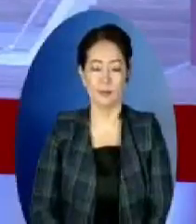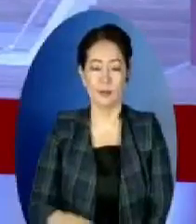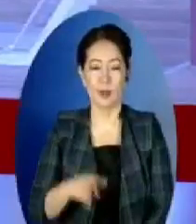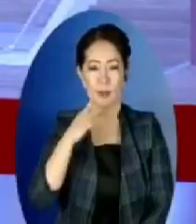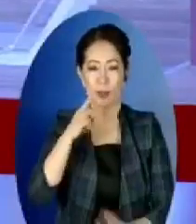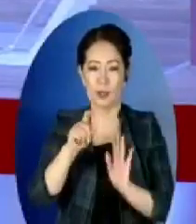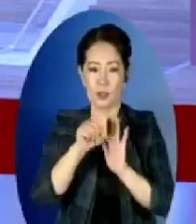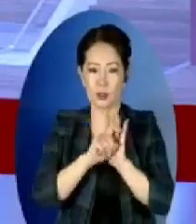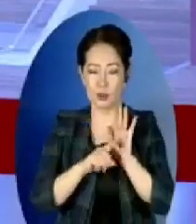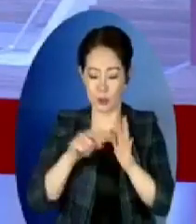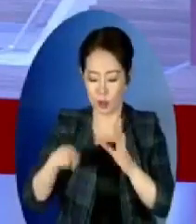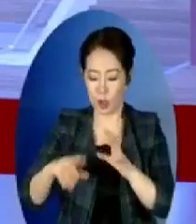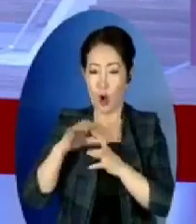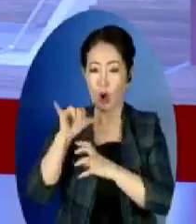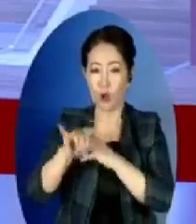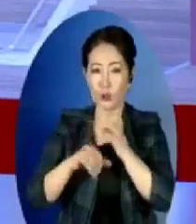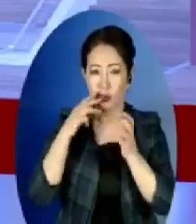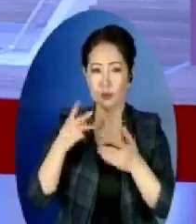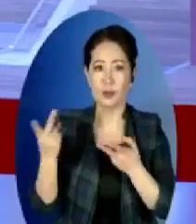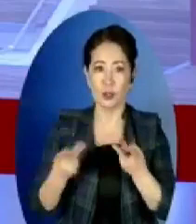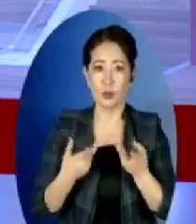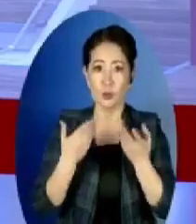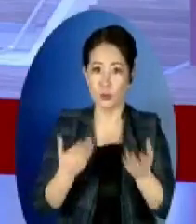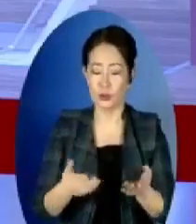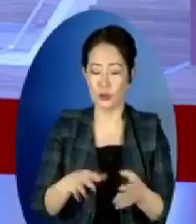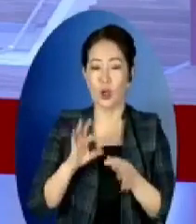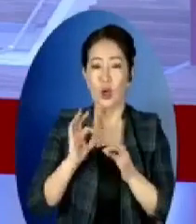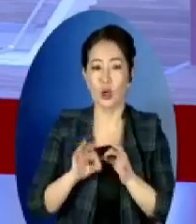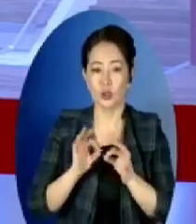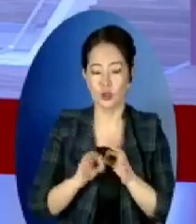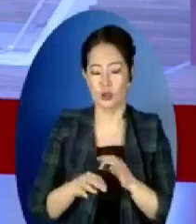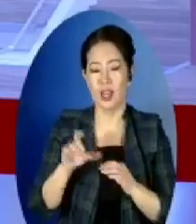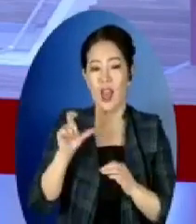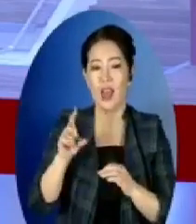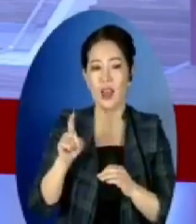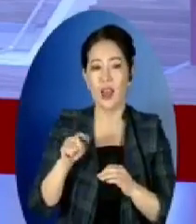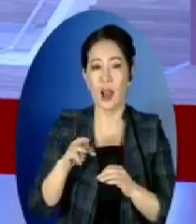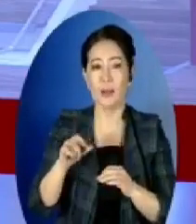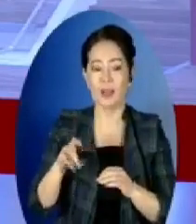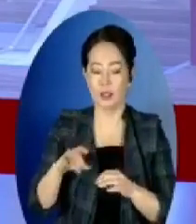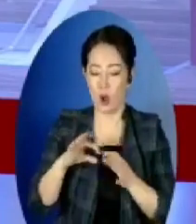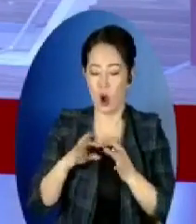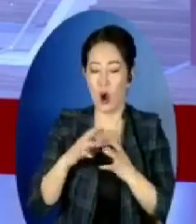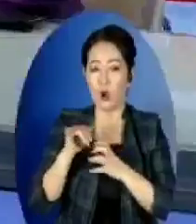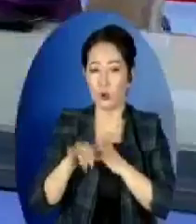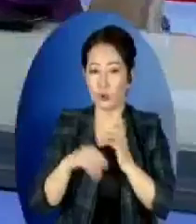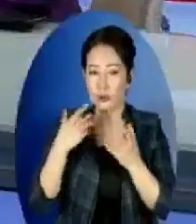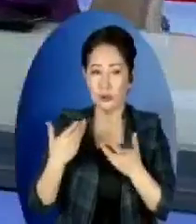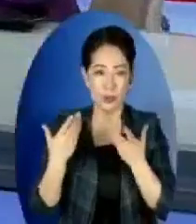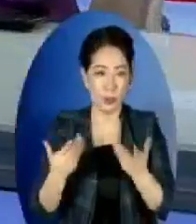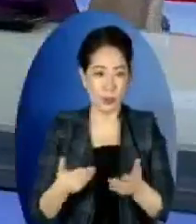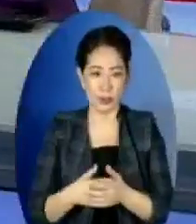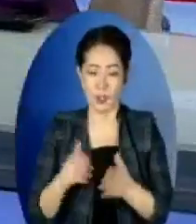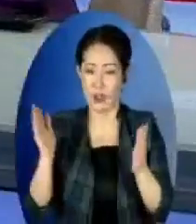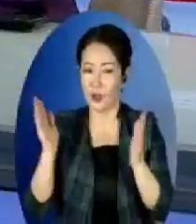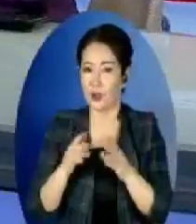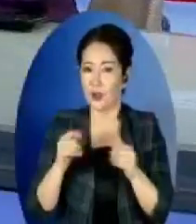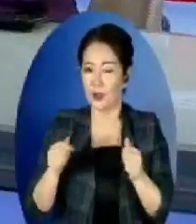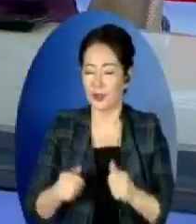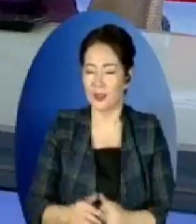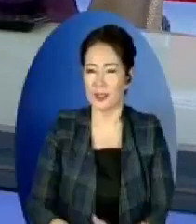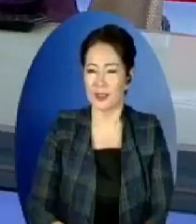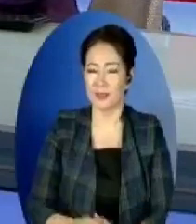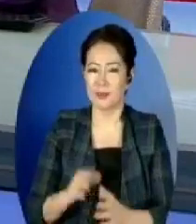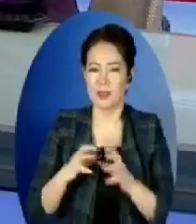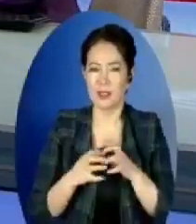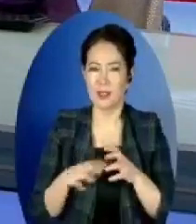Цагт мэдээллийн хөтөлбөр олон улсын мэдээллээрээ та бүхэнд үргэлжлэн өрч байна. Манай орчуулагч редактор Инх Амгуул өнөөдөр олон улсын мэдээллийг хүрэхэд бэлэн болсон байна. Арим түргэ. Арим түргэ. За,